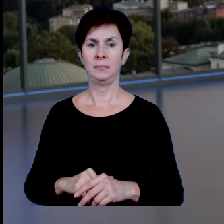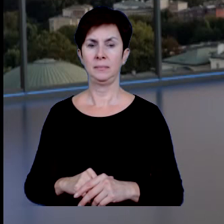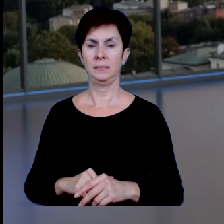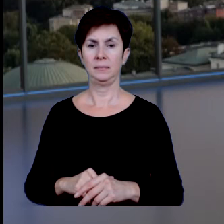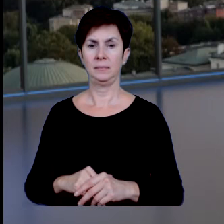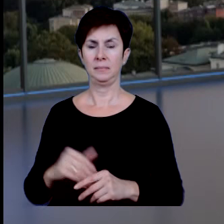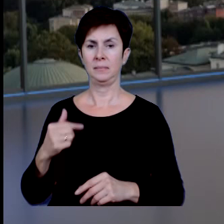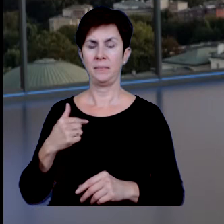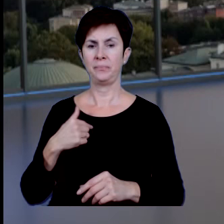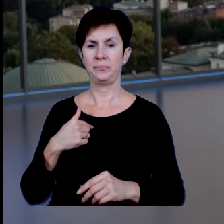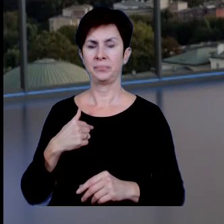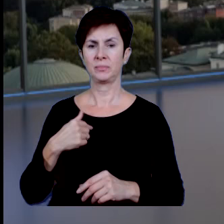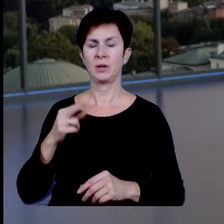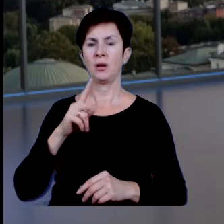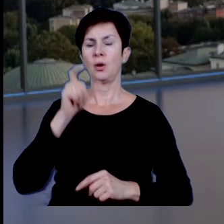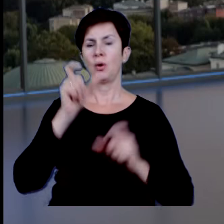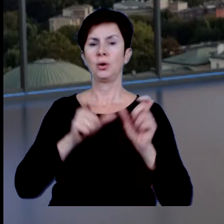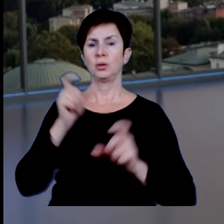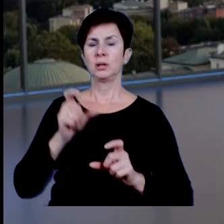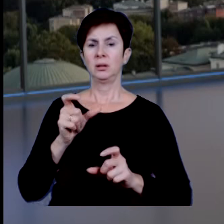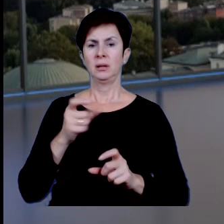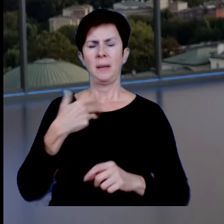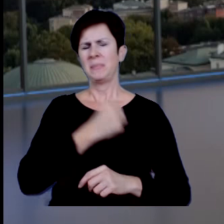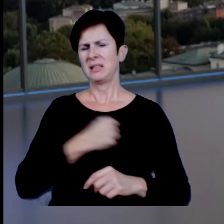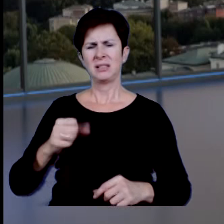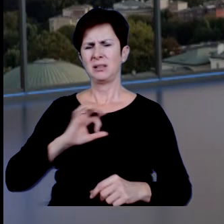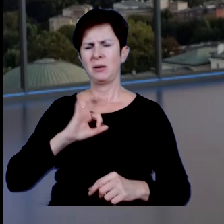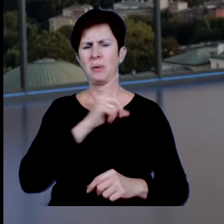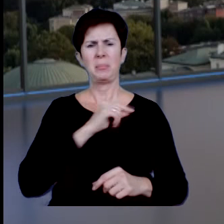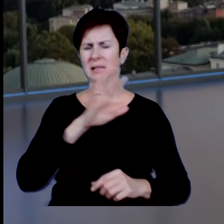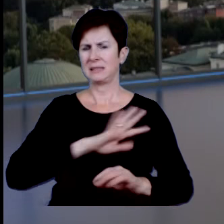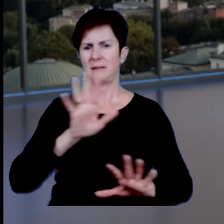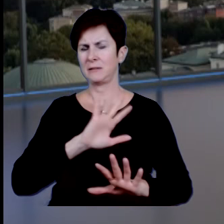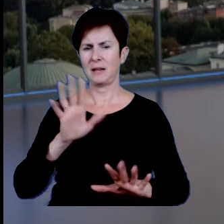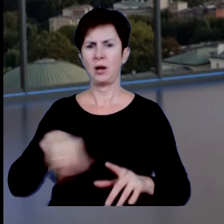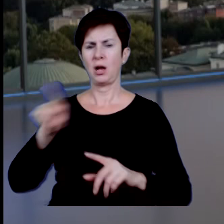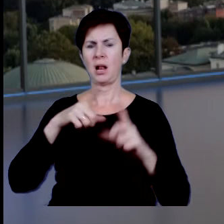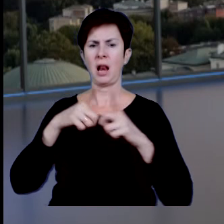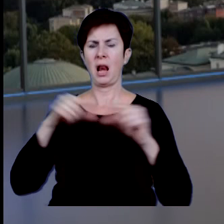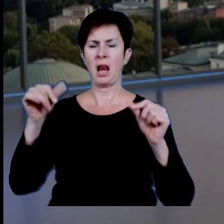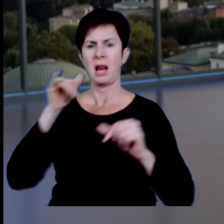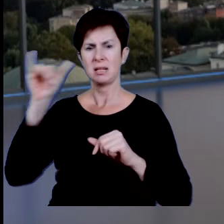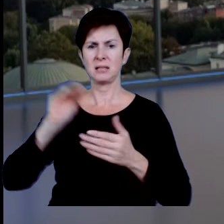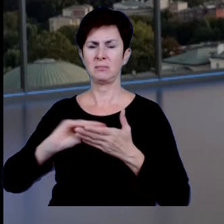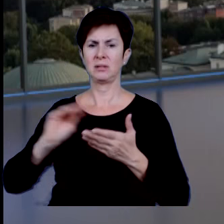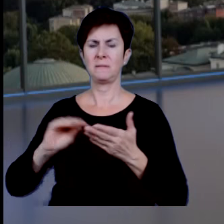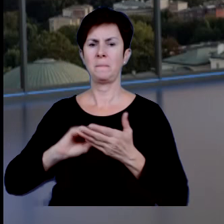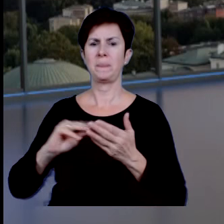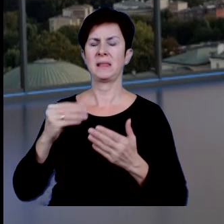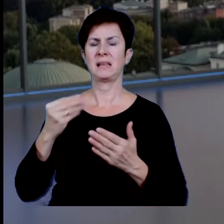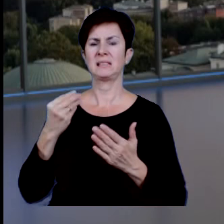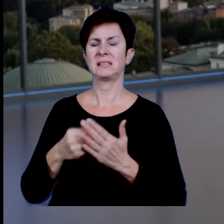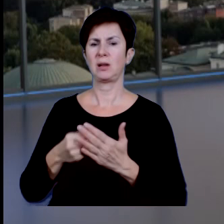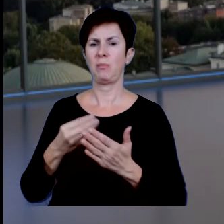nie opinię posłów Prawa i Sprawiedliwości, naszych ministrów, ale rozpaczliwy list pracowników Krajowej Administracji Skarbowej,